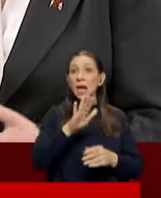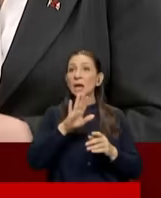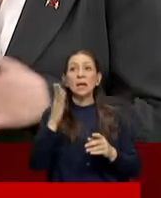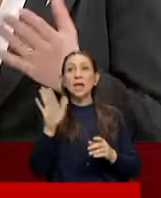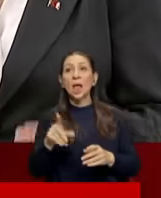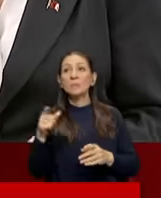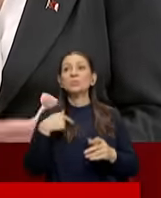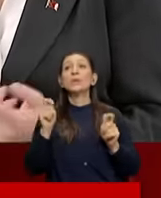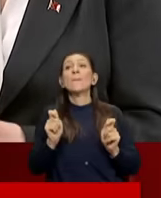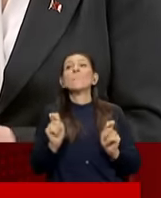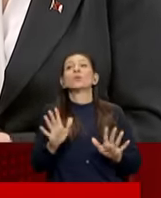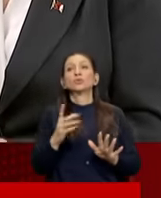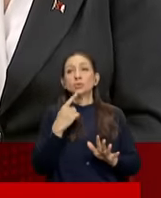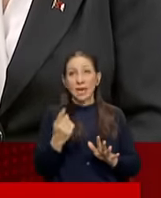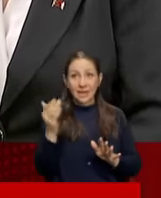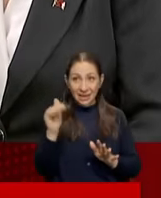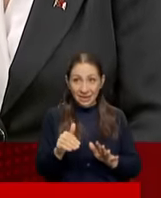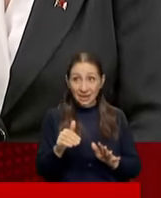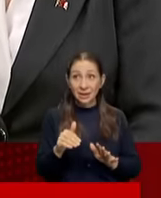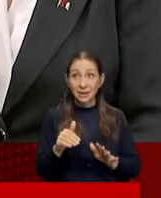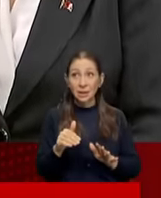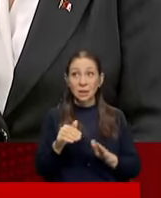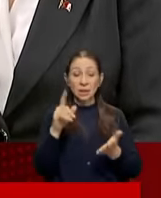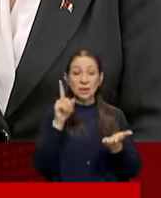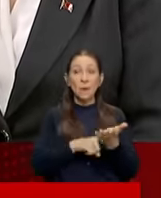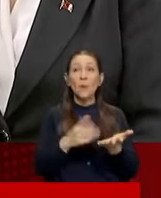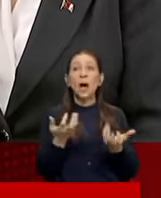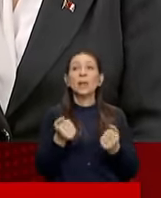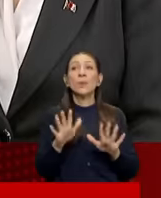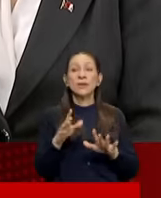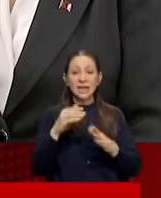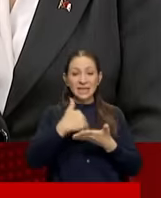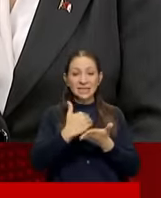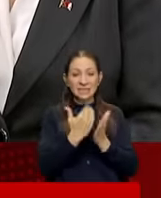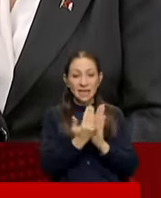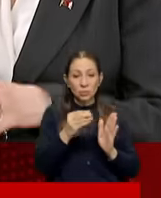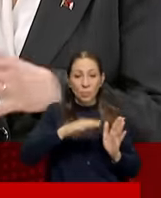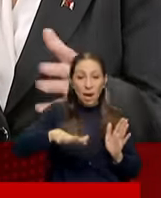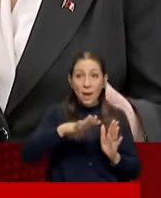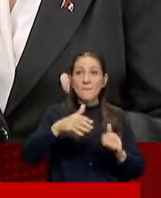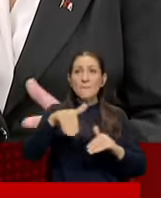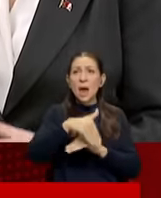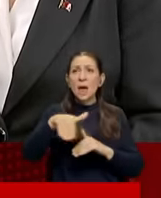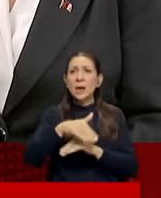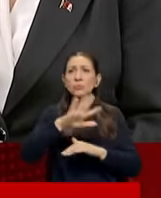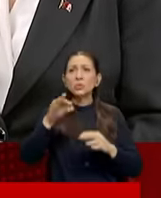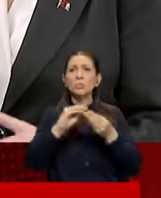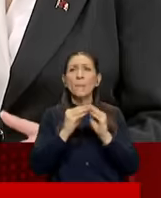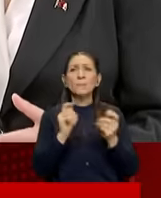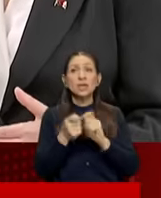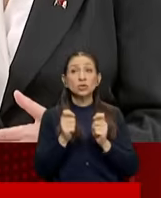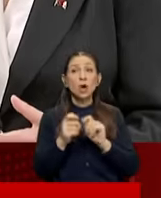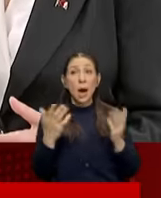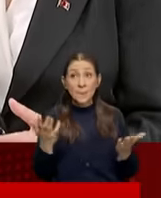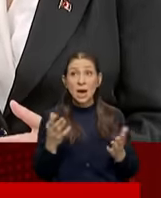kalan Bunu biz uygulayamıyorum diye geldi Eee tapularını alamayanlar hisseli Parseller yani Mahalle mahalle bütün sorunlar değişiyor